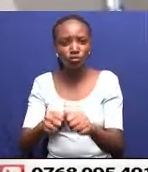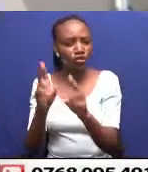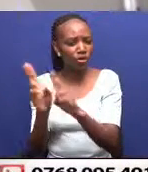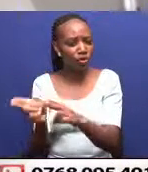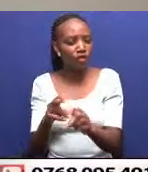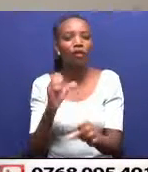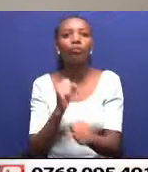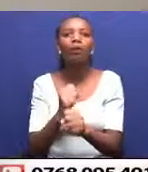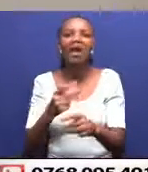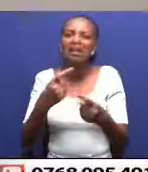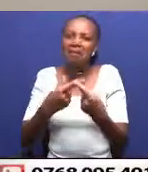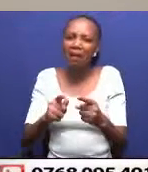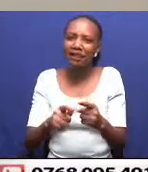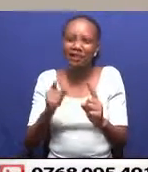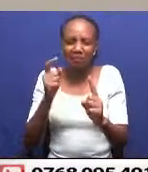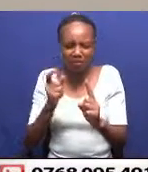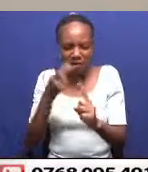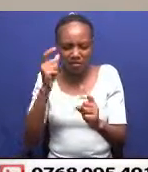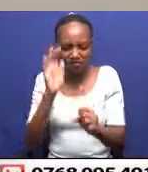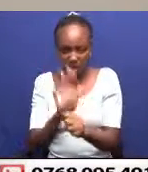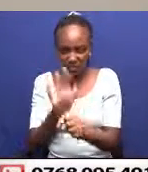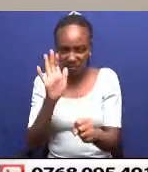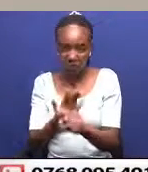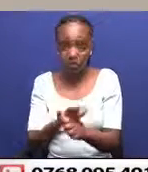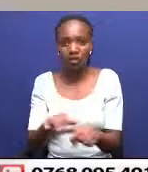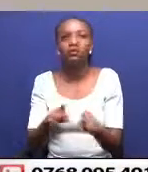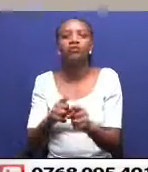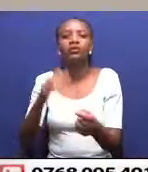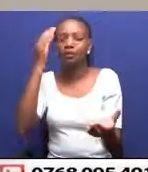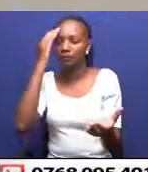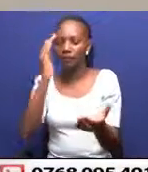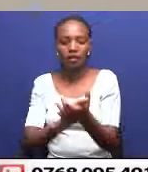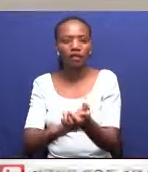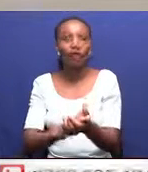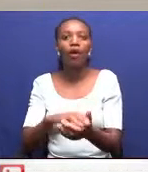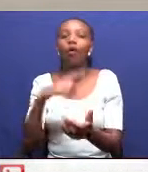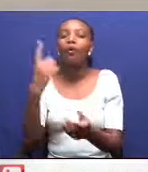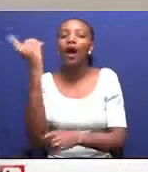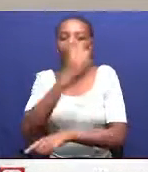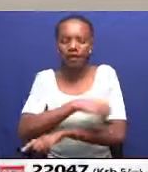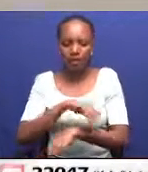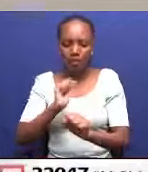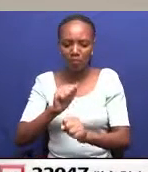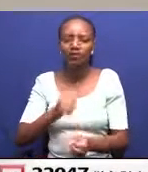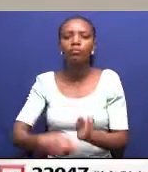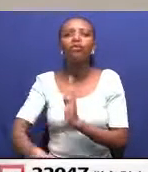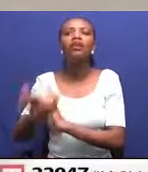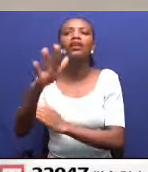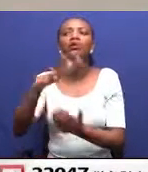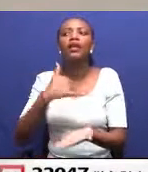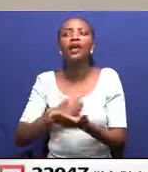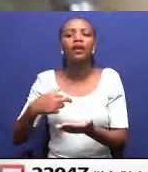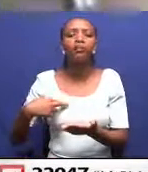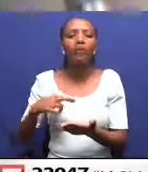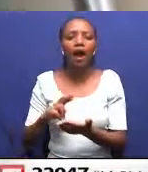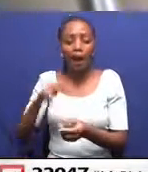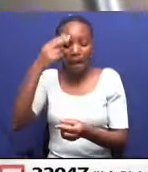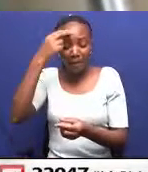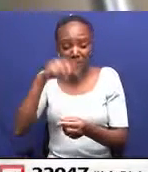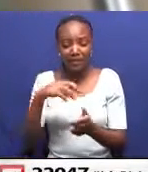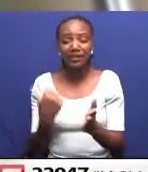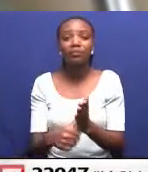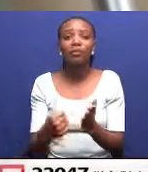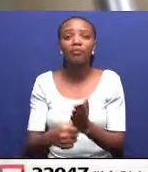ya uchungu anaopitia huku akiamini Mungu si athmani kwani zimwi hili linalomwandama